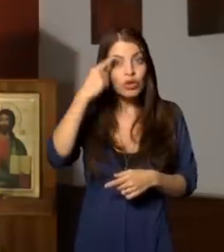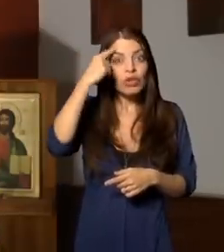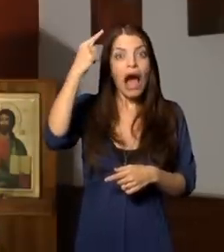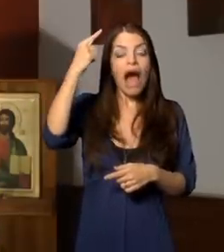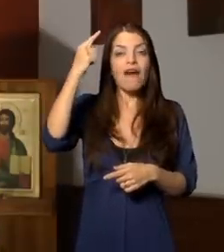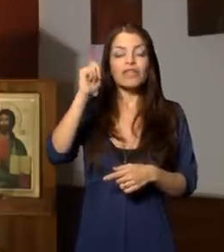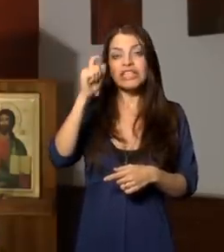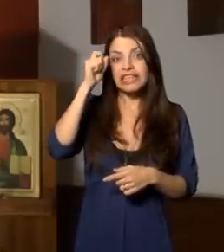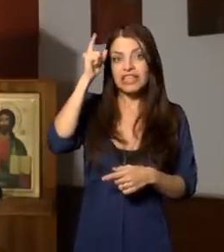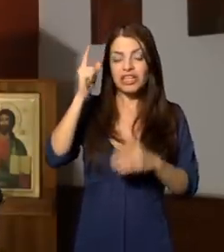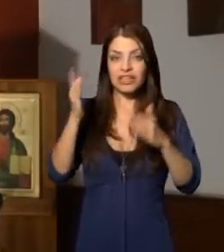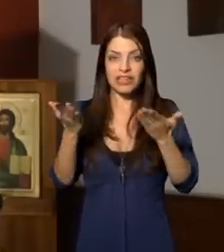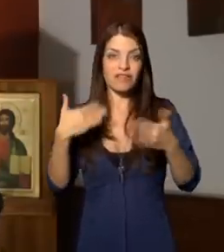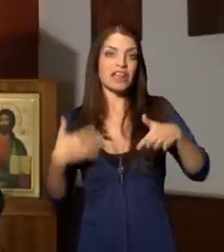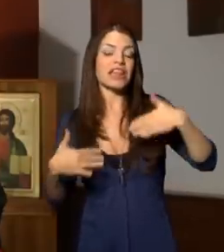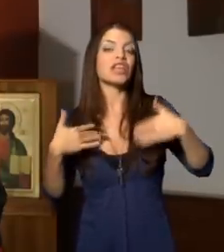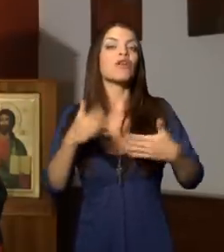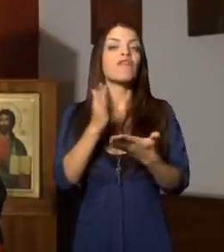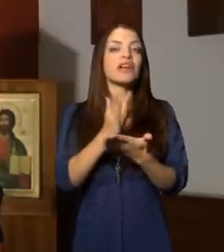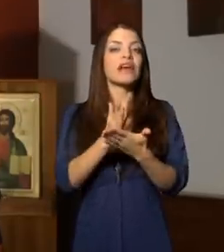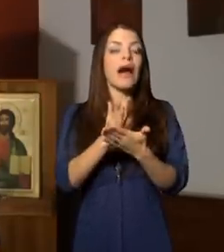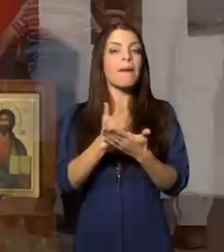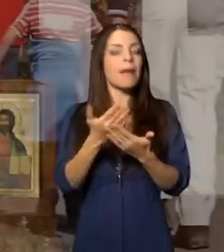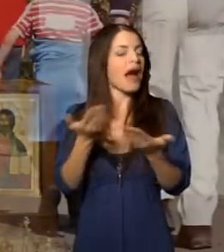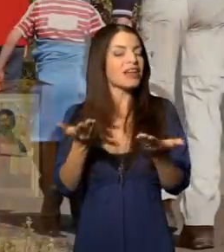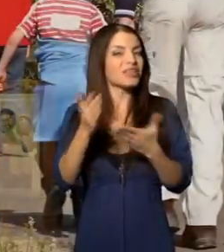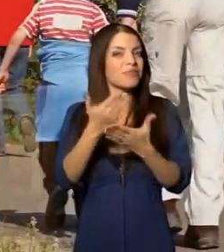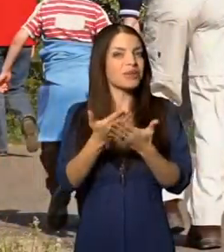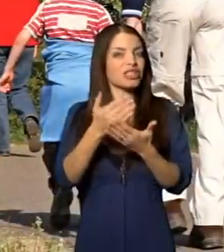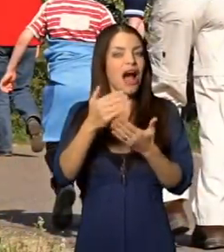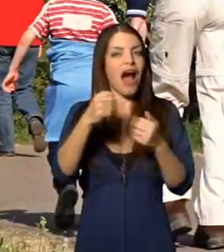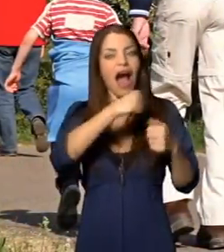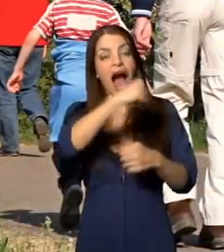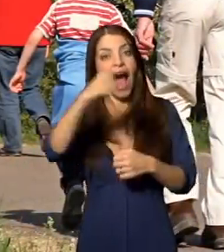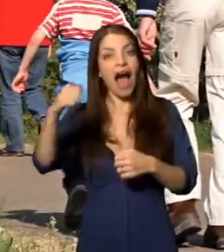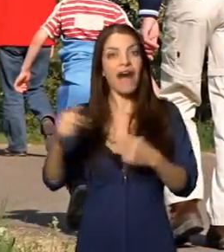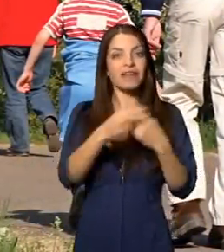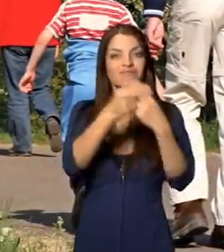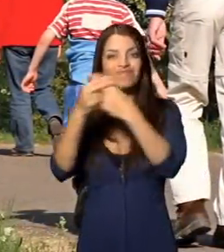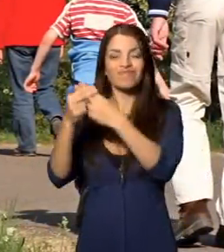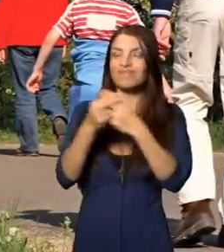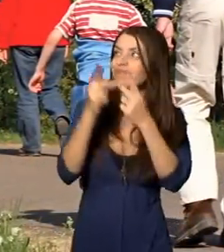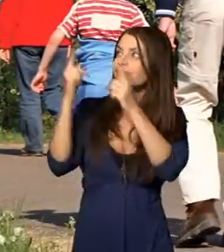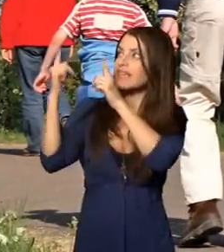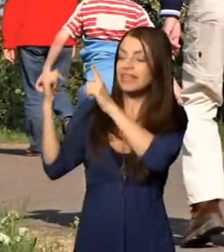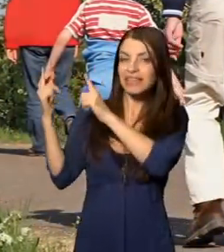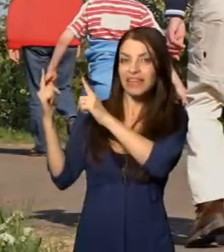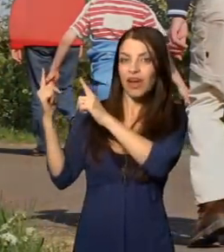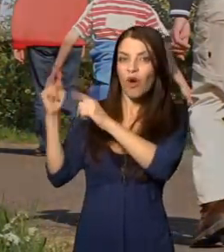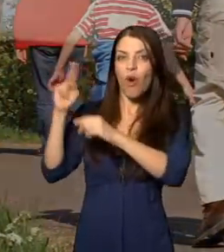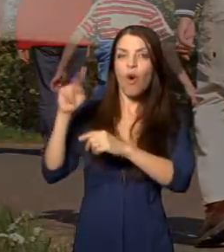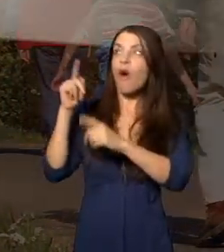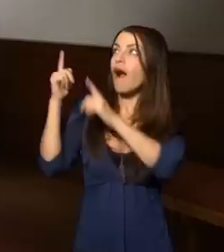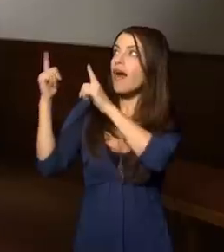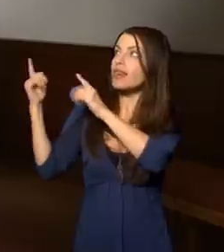urina kif għandna nimxu fil-verità biex tassew ners u lejħ fil-kelma tiegħu u